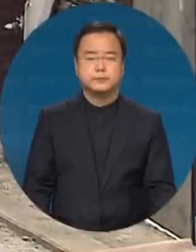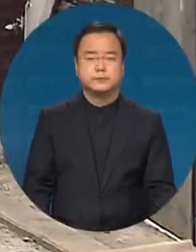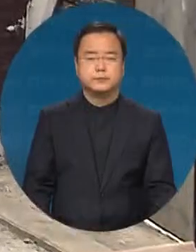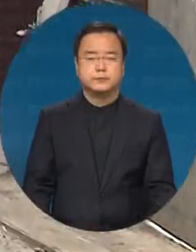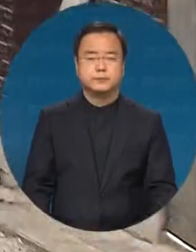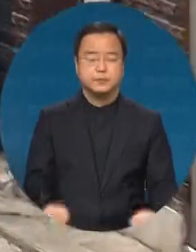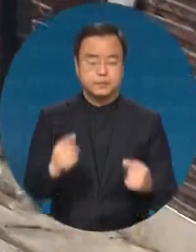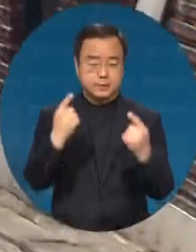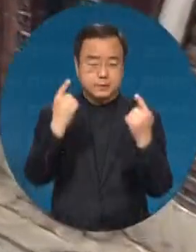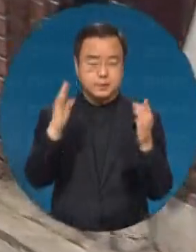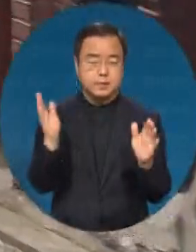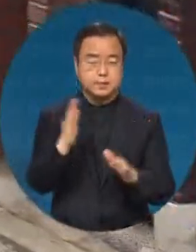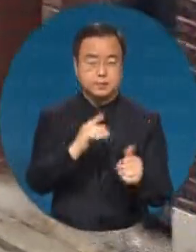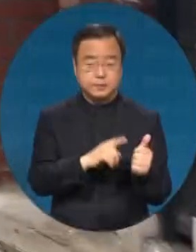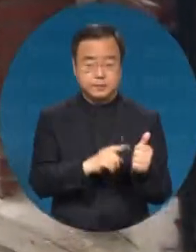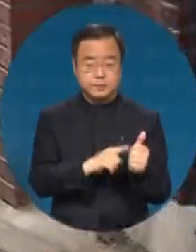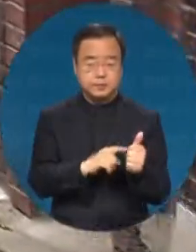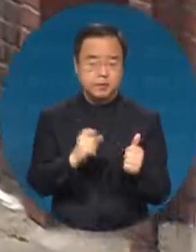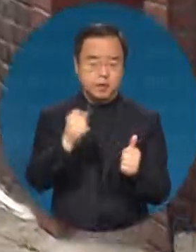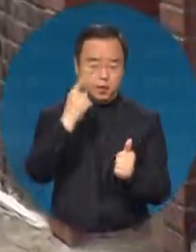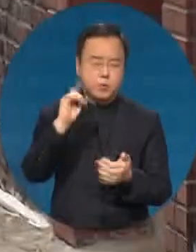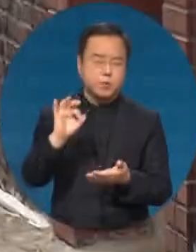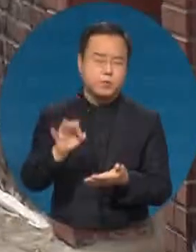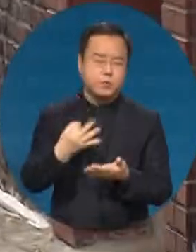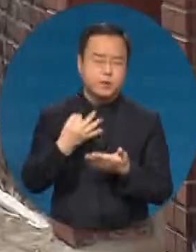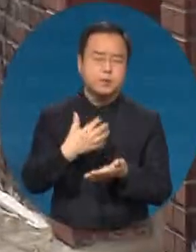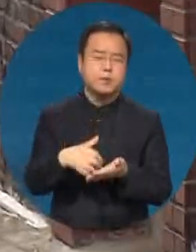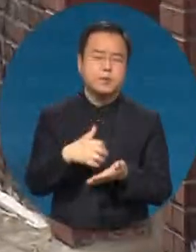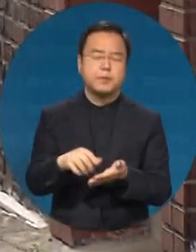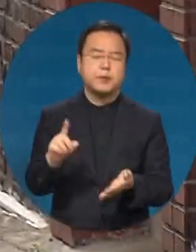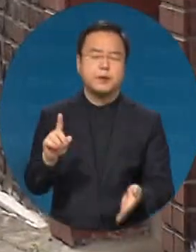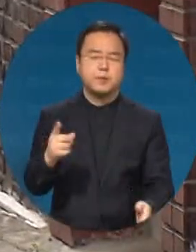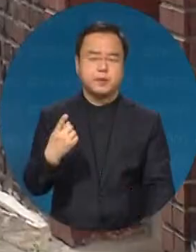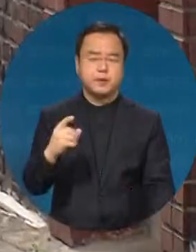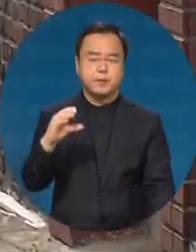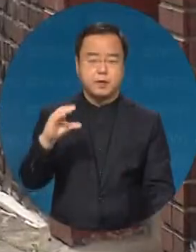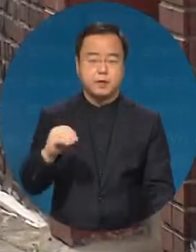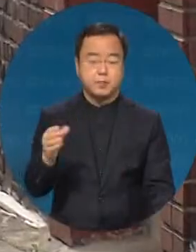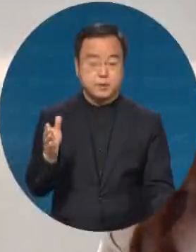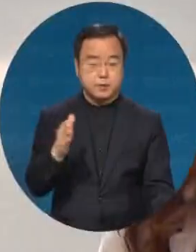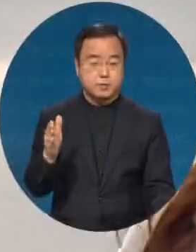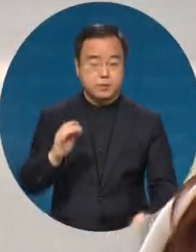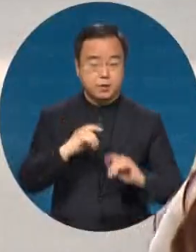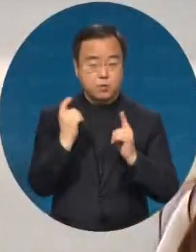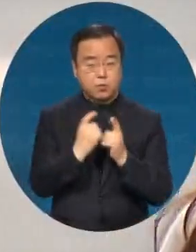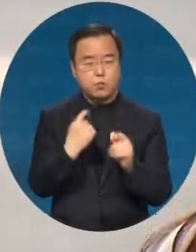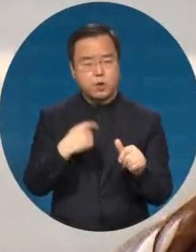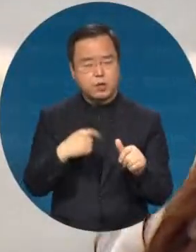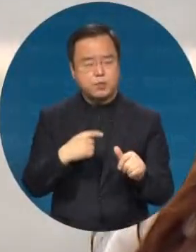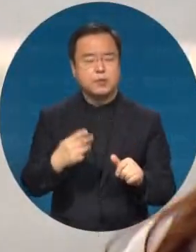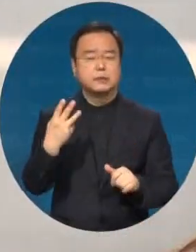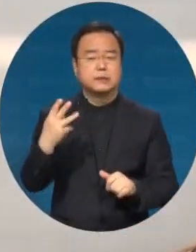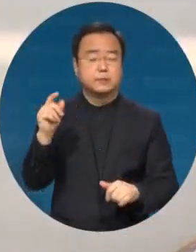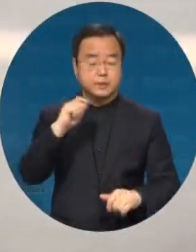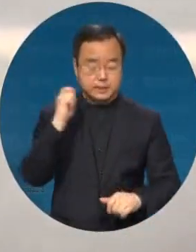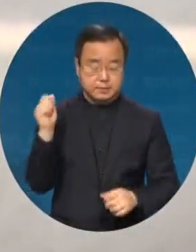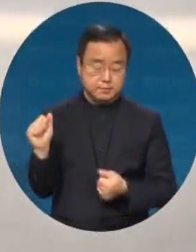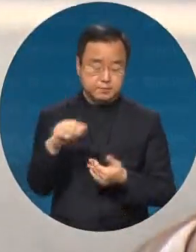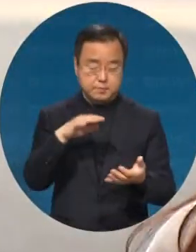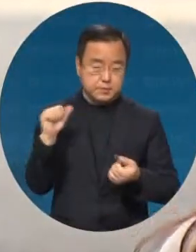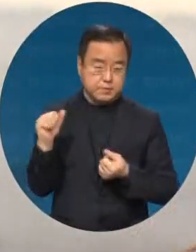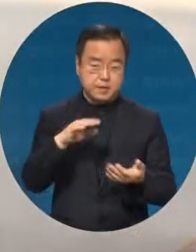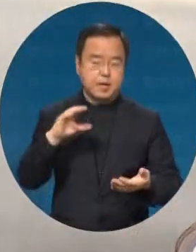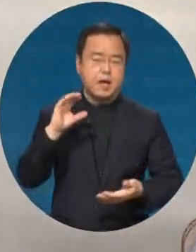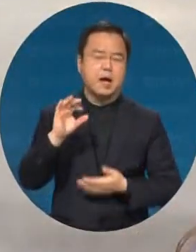대학생 휘주 씨의 수입은 월 100만원 남짓입니다 시간을 쪼개 과일을 3개나 하고 새벽 택배 아르바이트까지